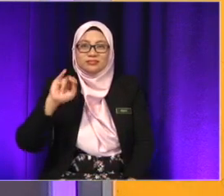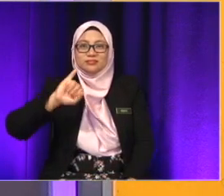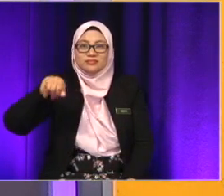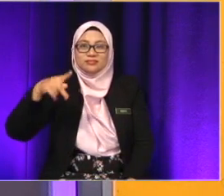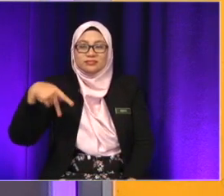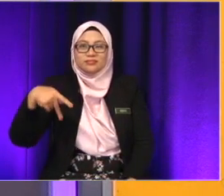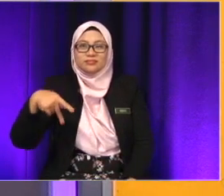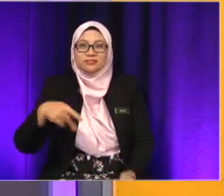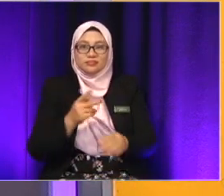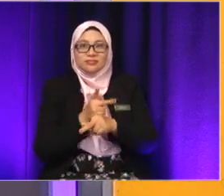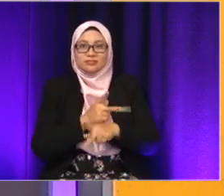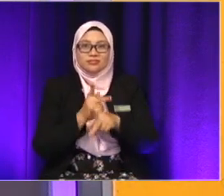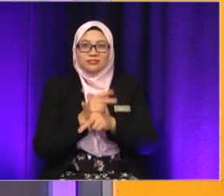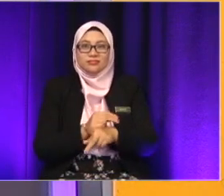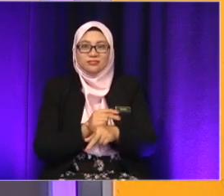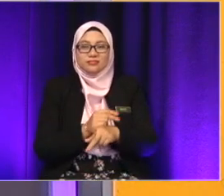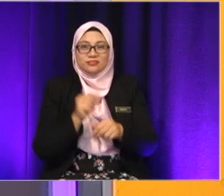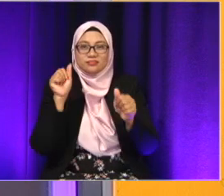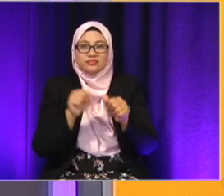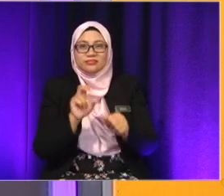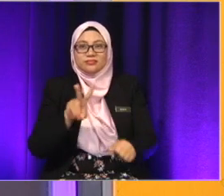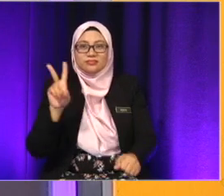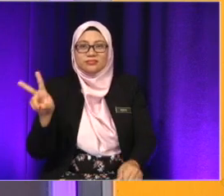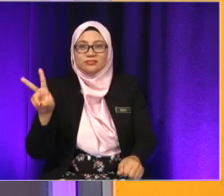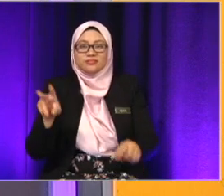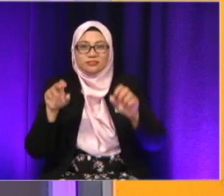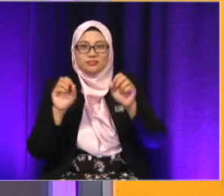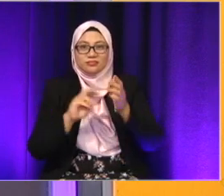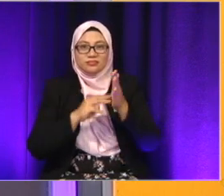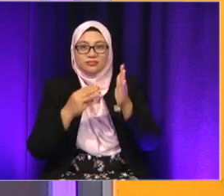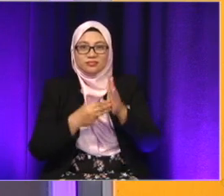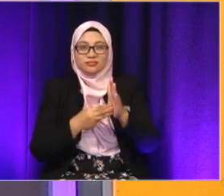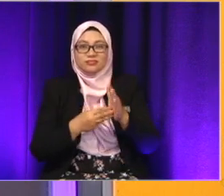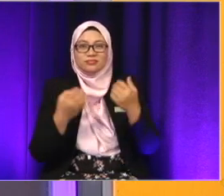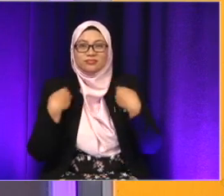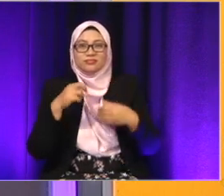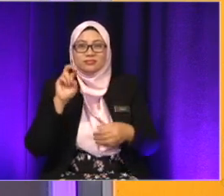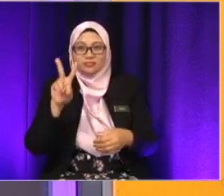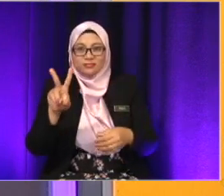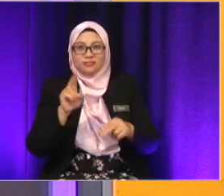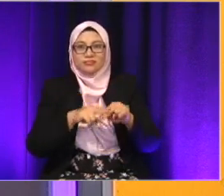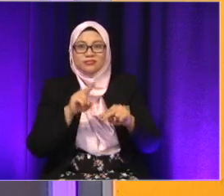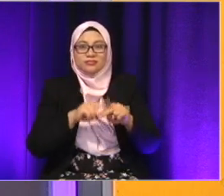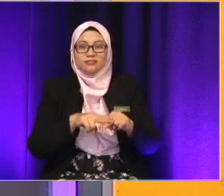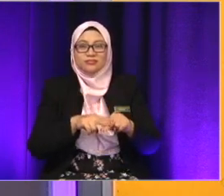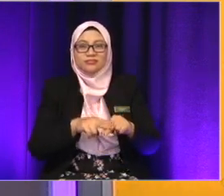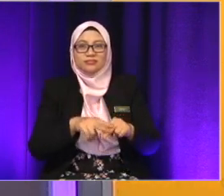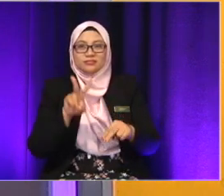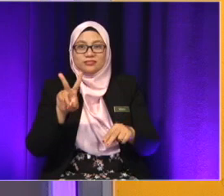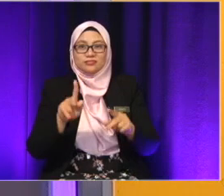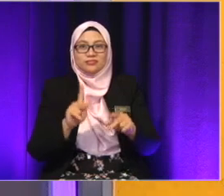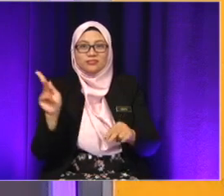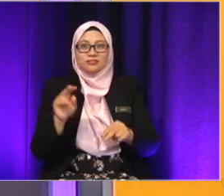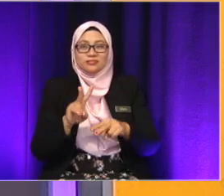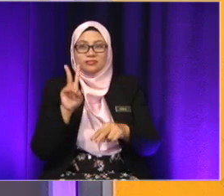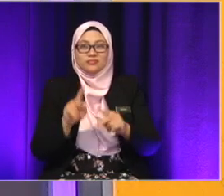dua-dua. Okey, bila dua-dua maknanya dia ada dua kedudukan, dua kekili. Ini dia, dua kedudukan, dua kekili. Yang